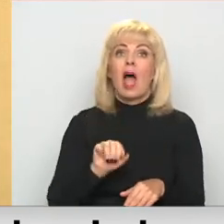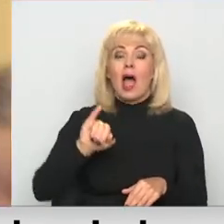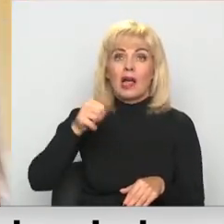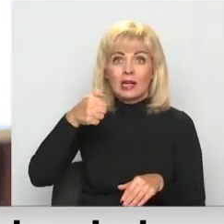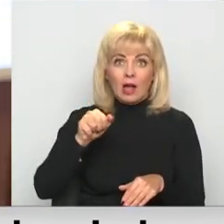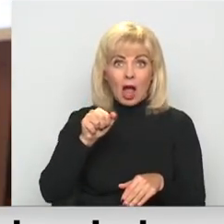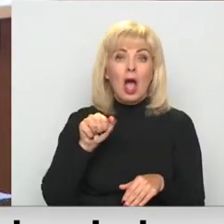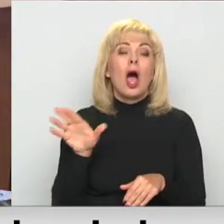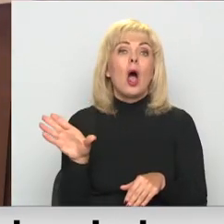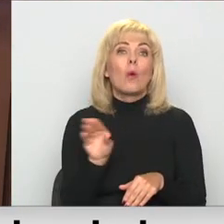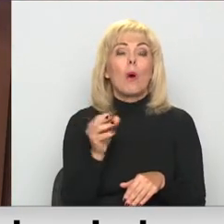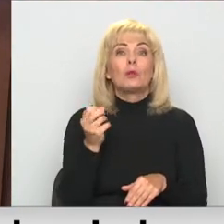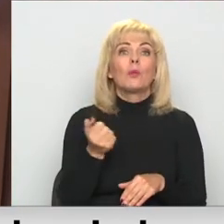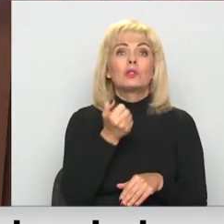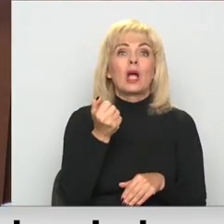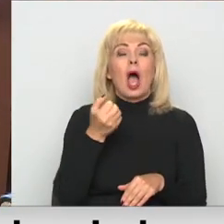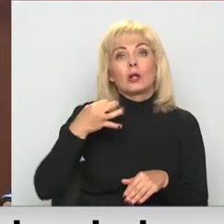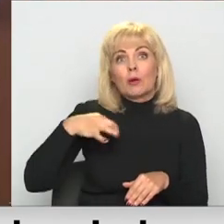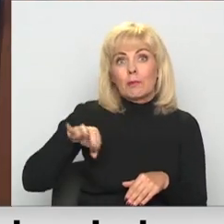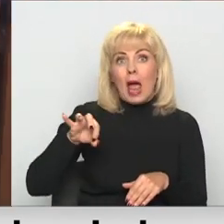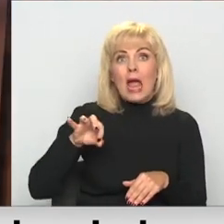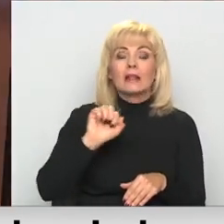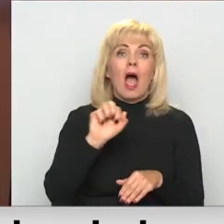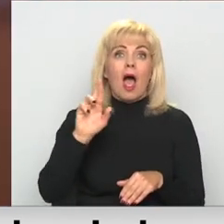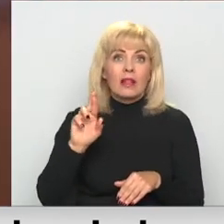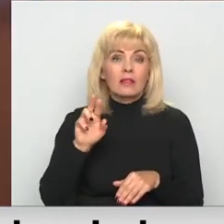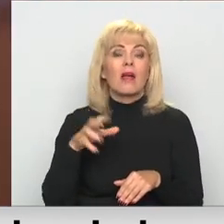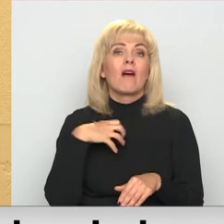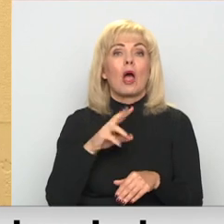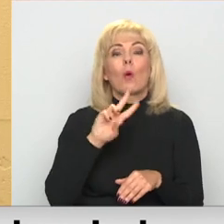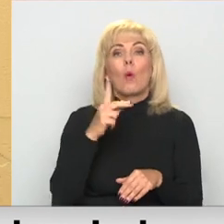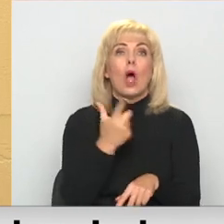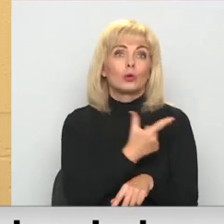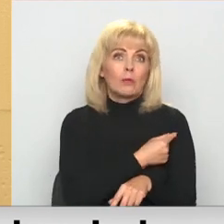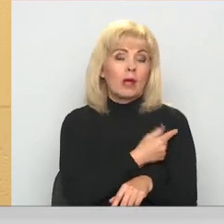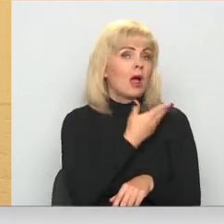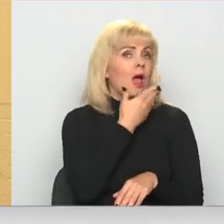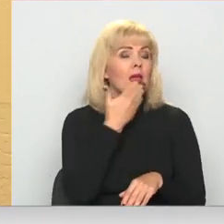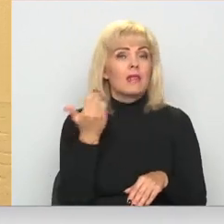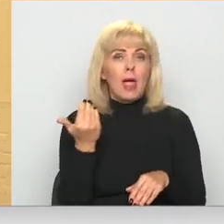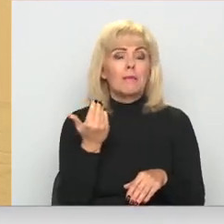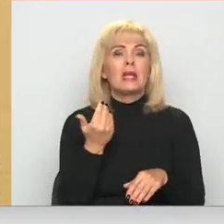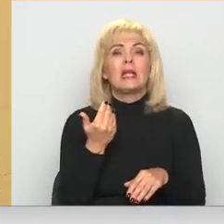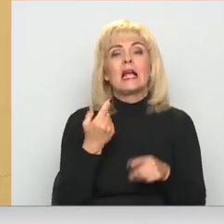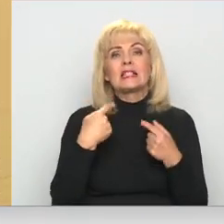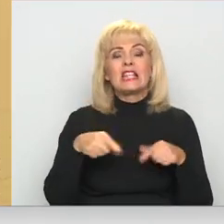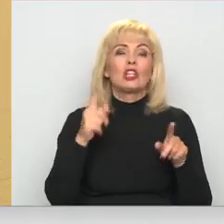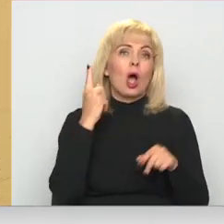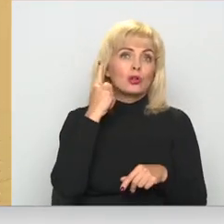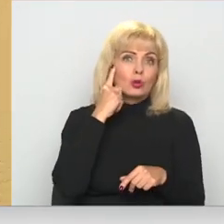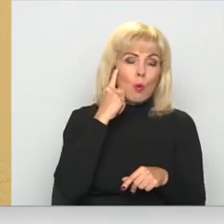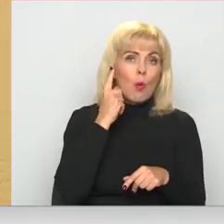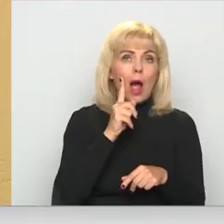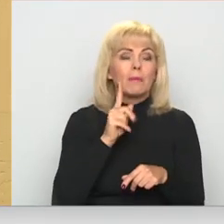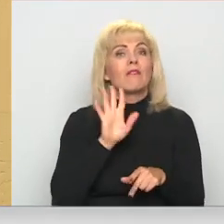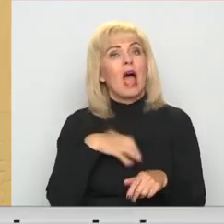12 gadus veco meitu Annu, kurai jāsaņem otra pote. Nebija pat divu domu, ka mēs to nedarīsim, jo mūsu veselība ir